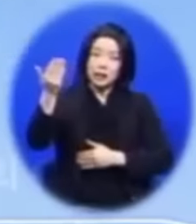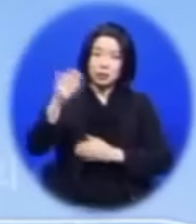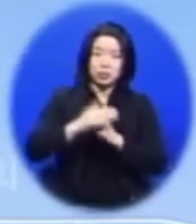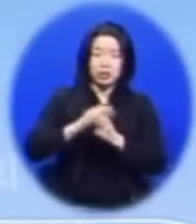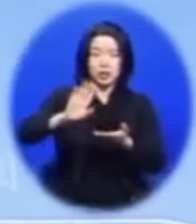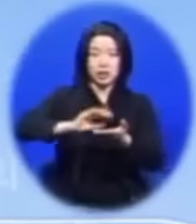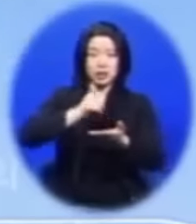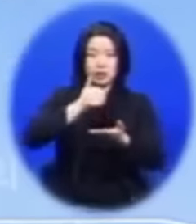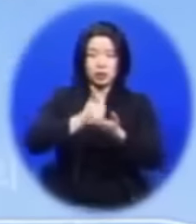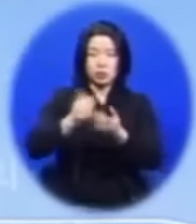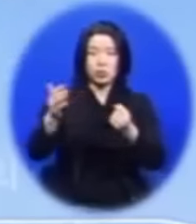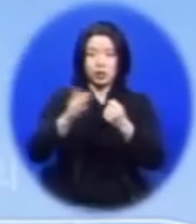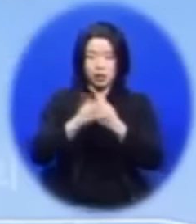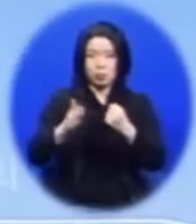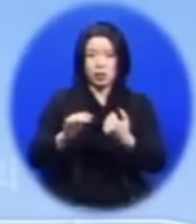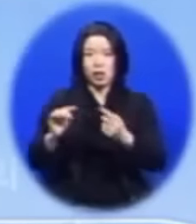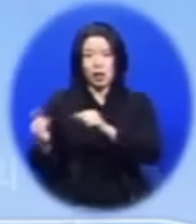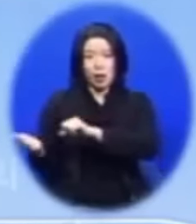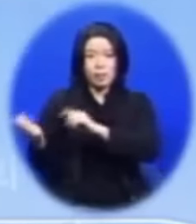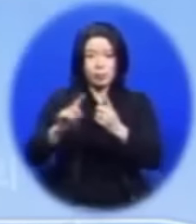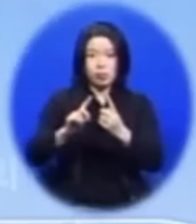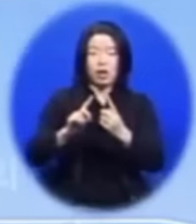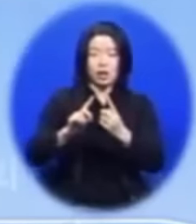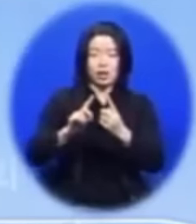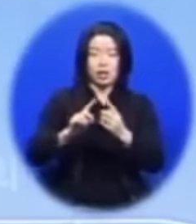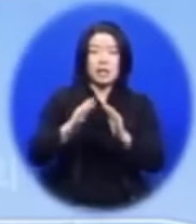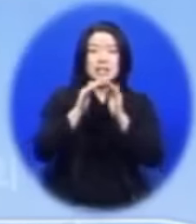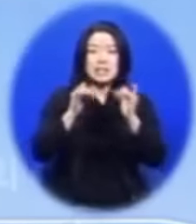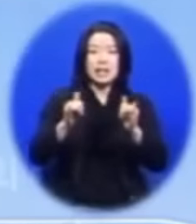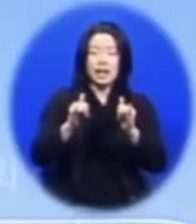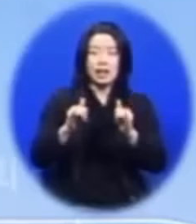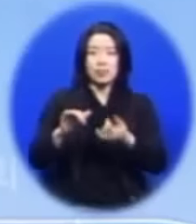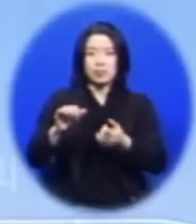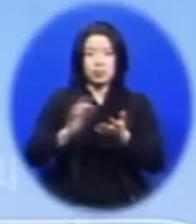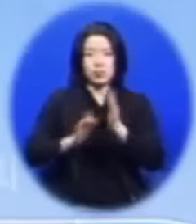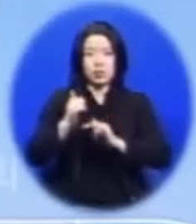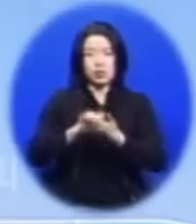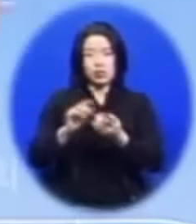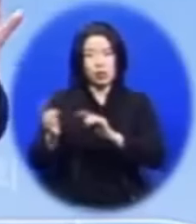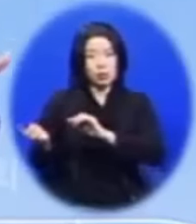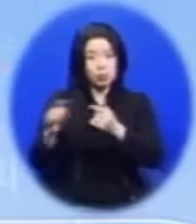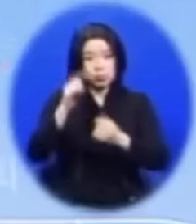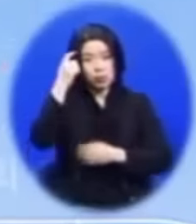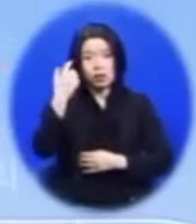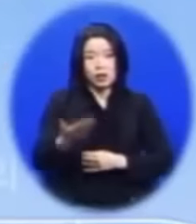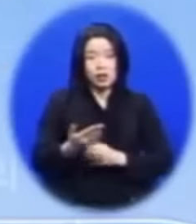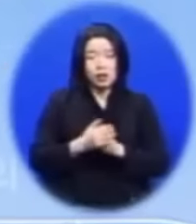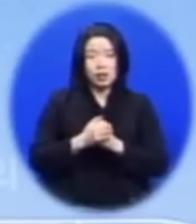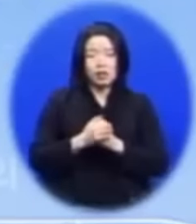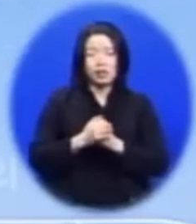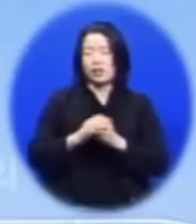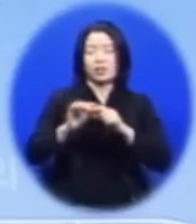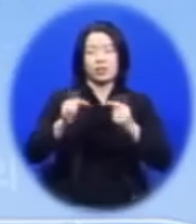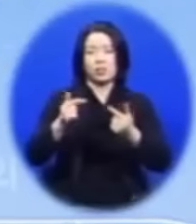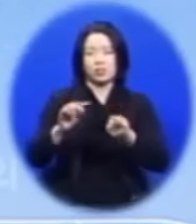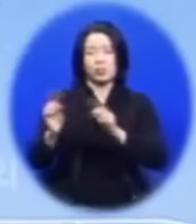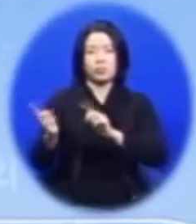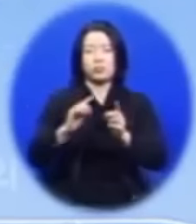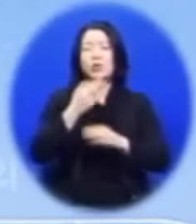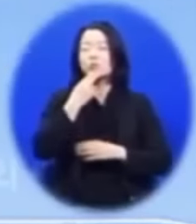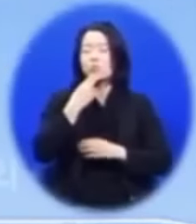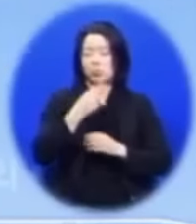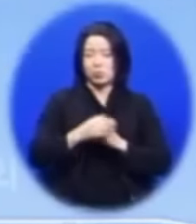그리스도시니 부활하셨고 어떻게 부활합니다 그 부활도 없는 거죠